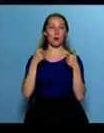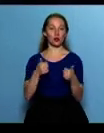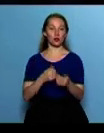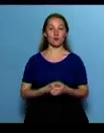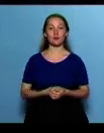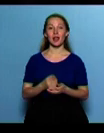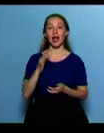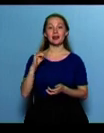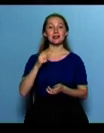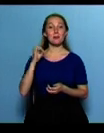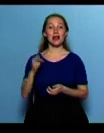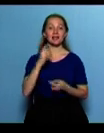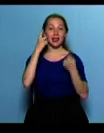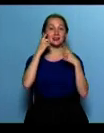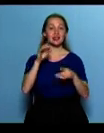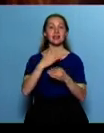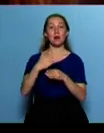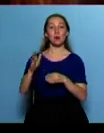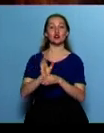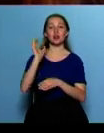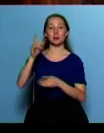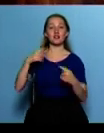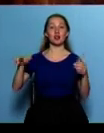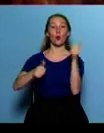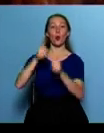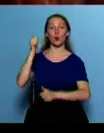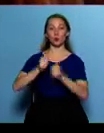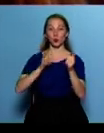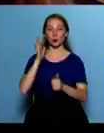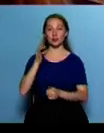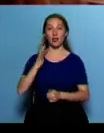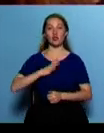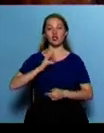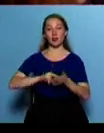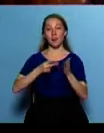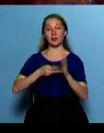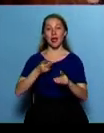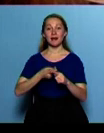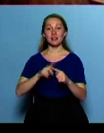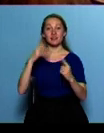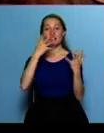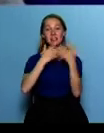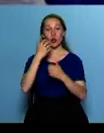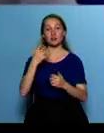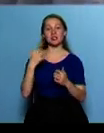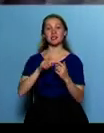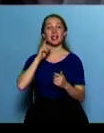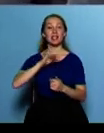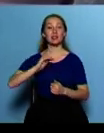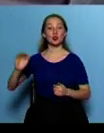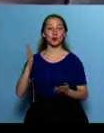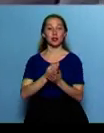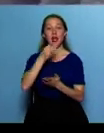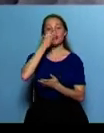Самые интересные идеи позже планируют отправить на окружной конкурс. Ожидания от проектов юных кулибинов серьезные. Среди юных талантов есть